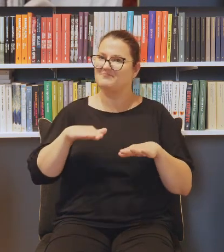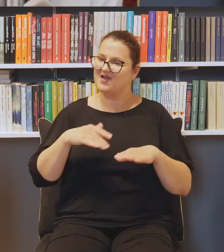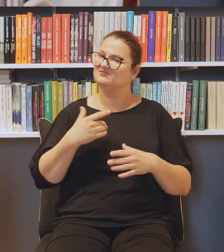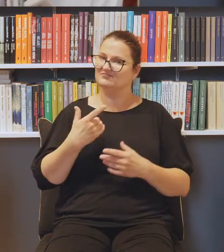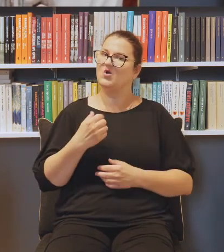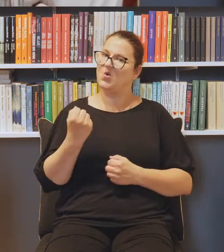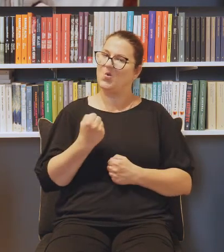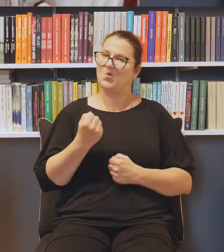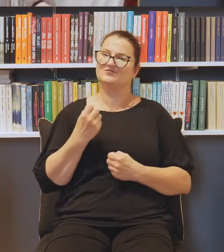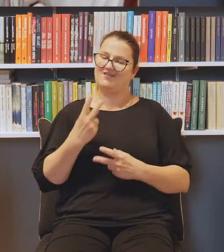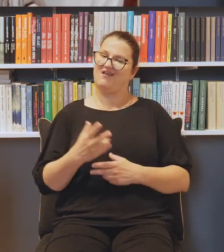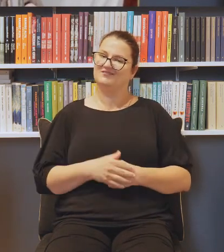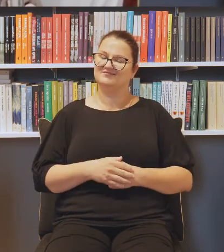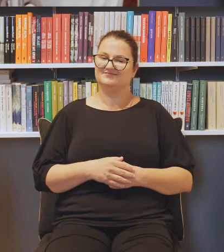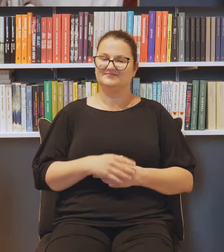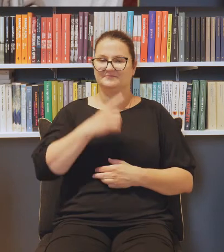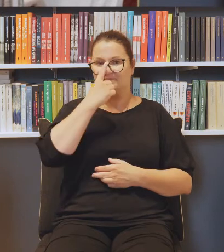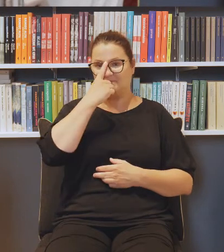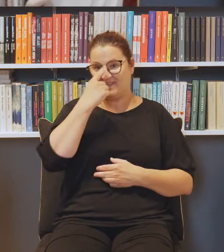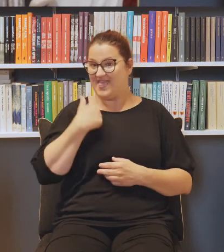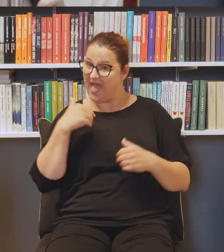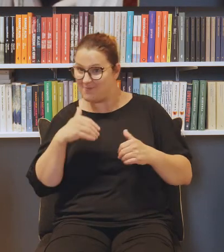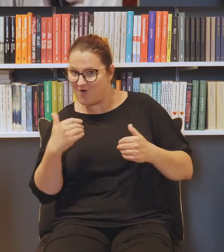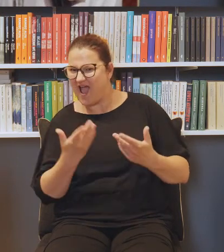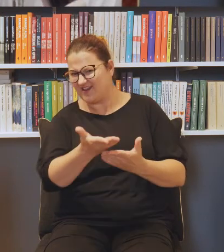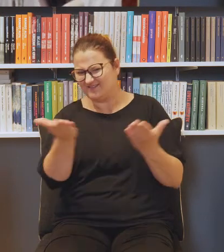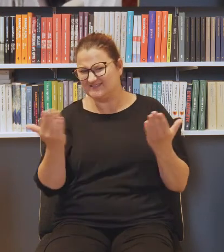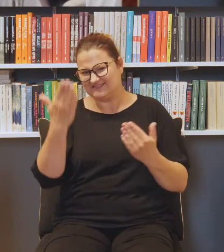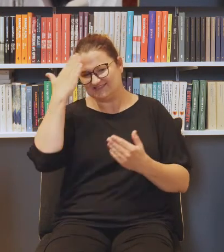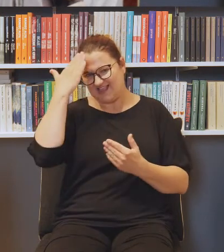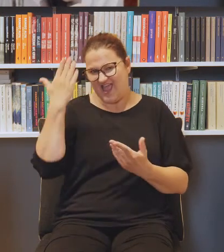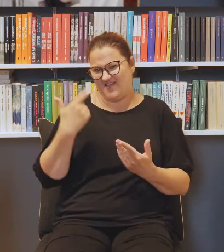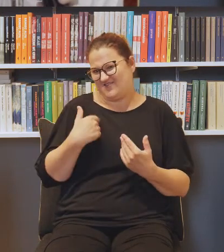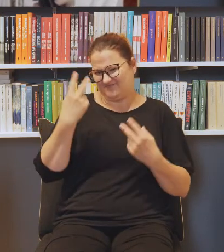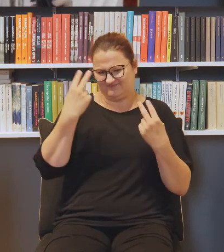to no, państwo już mnie znają, ale tak to mam spokój.